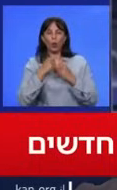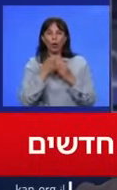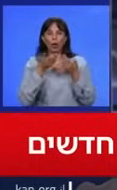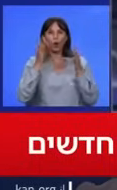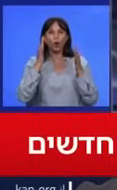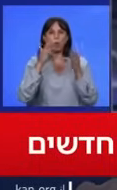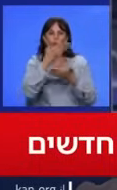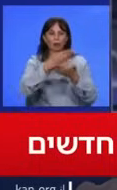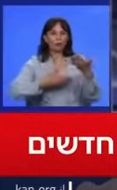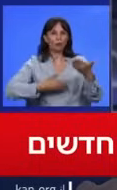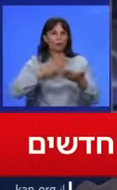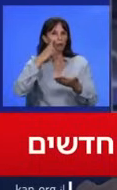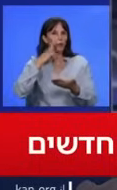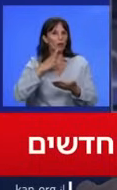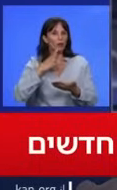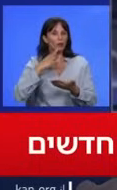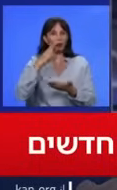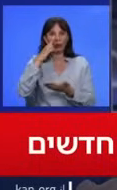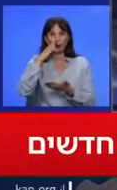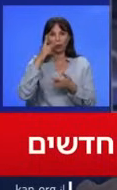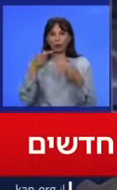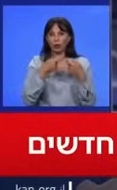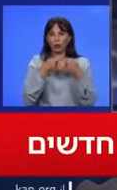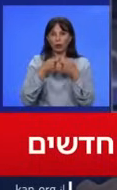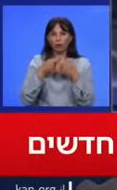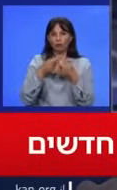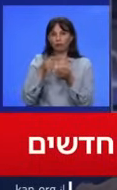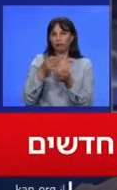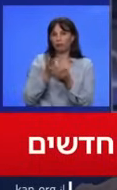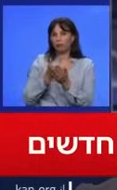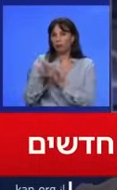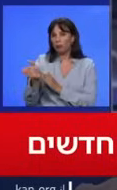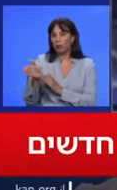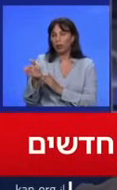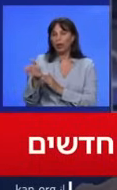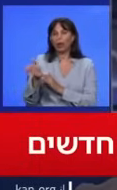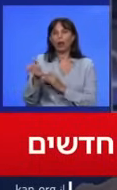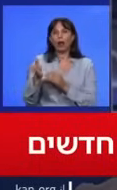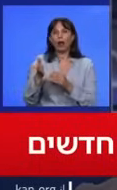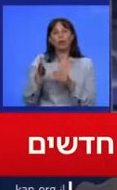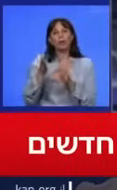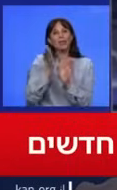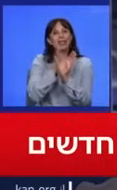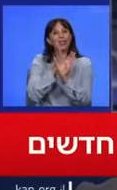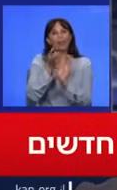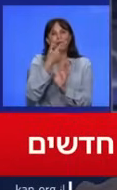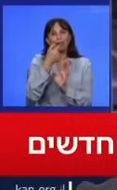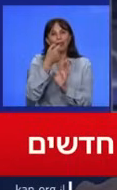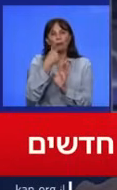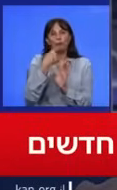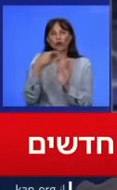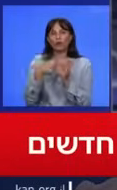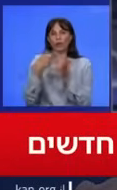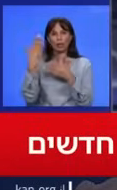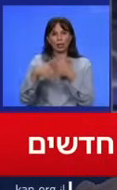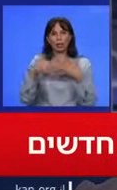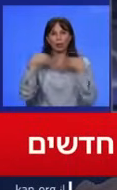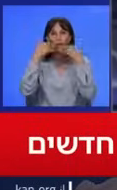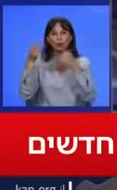כדי מבוכה. מנסים לארגן לו נתיב בריחה פסיכיאטרי כדי לקבור את הפרשה. רק בשבועיים האחרונים,